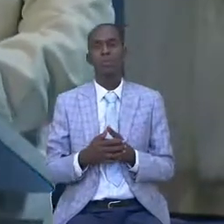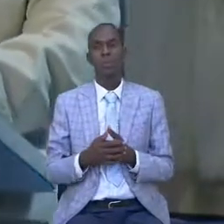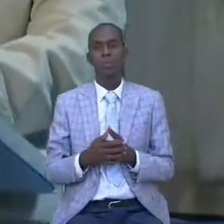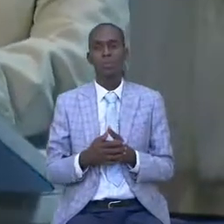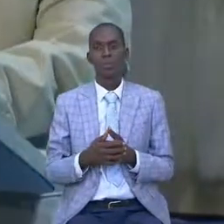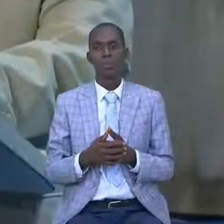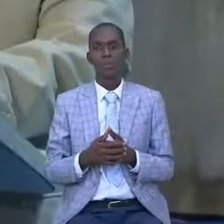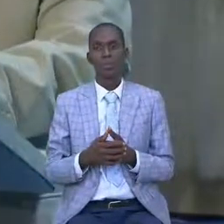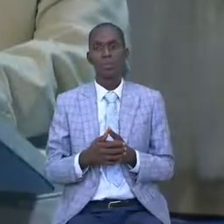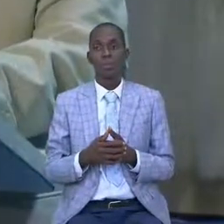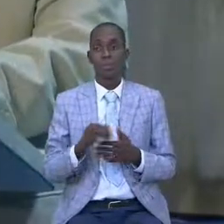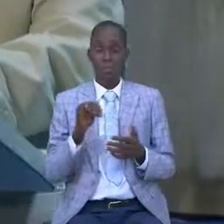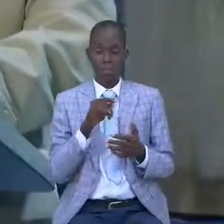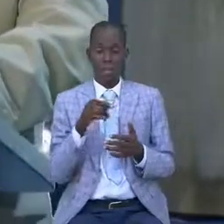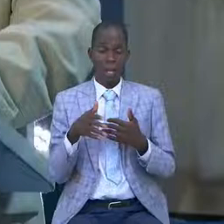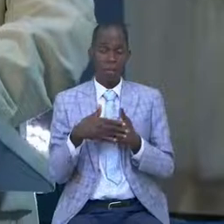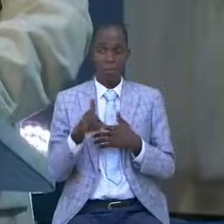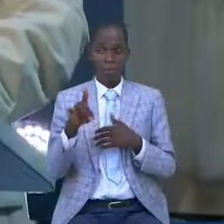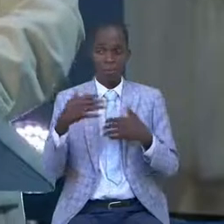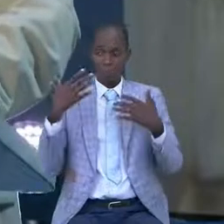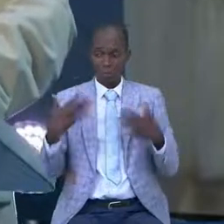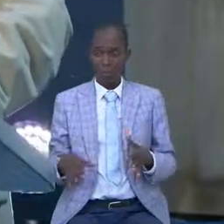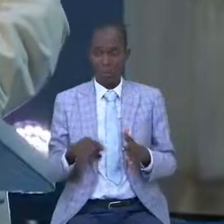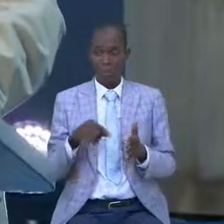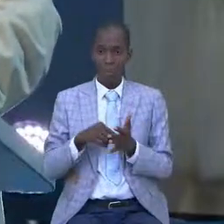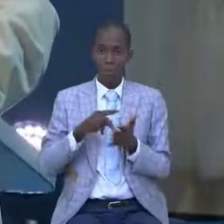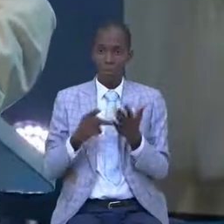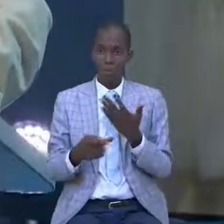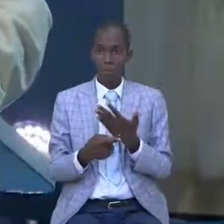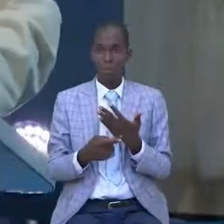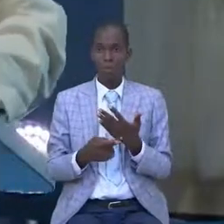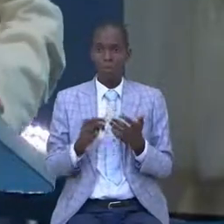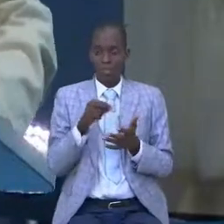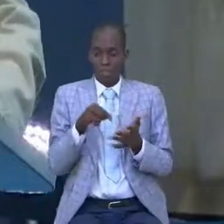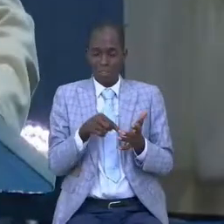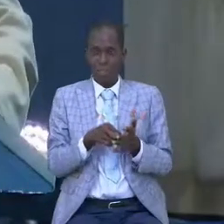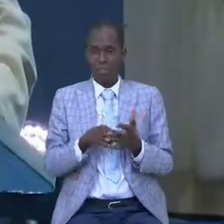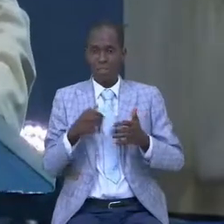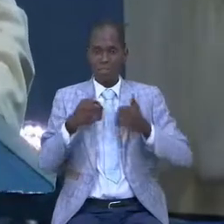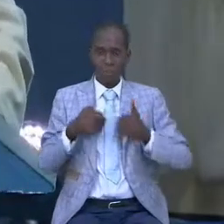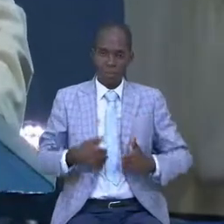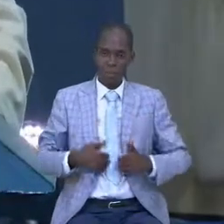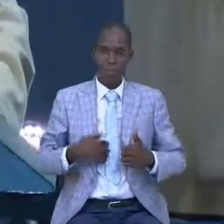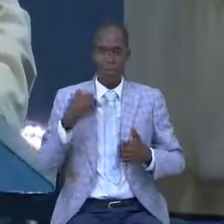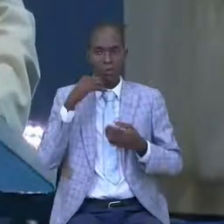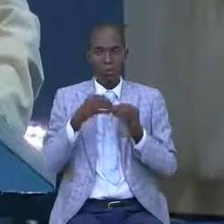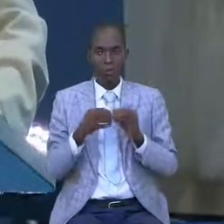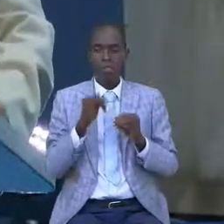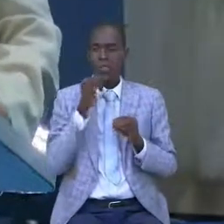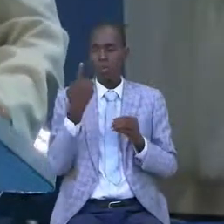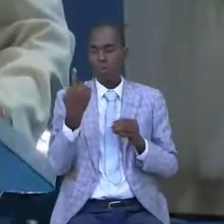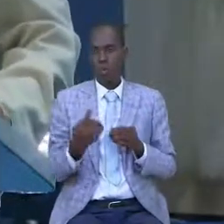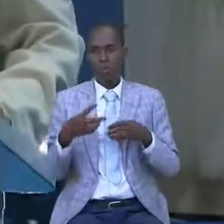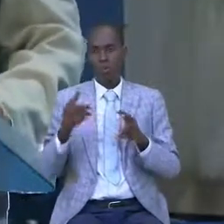Vous devez donner toutes vos coordonnées afin que l'organisateur du programme puisse